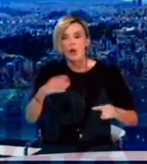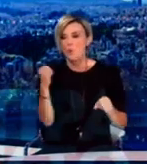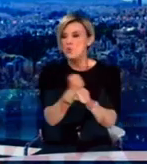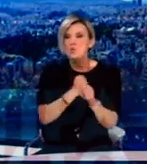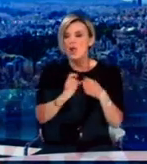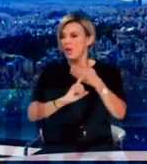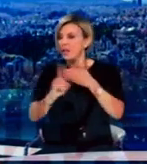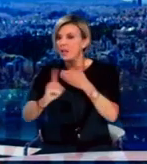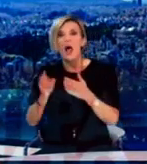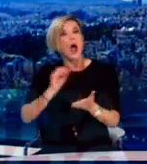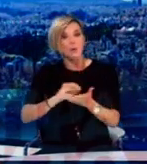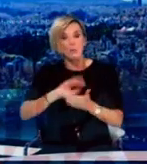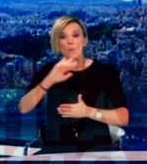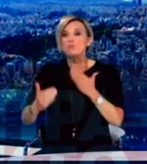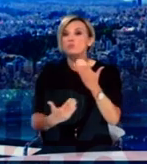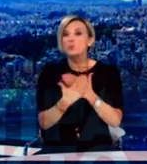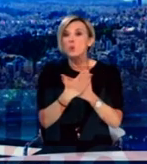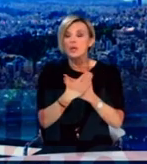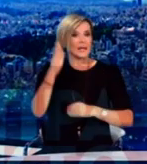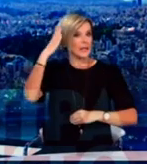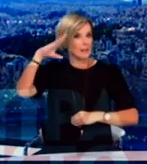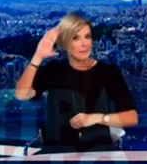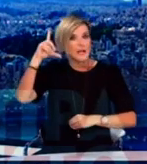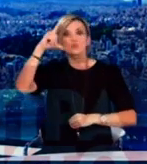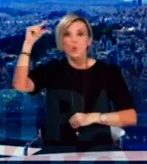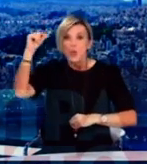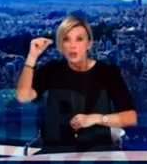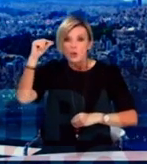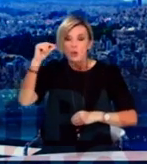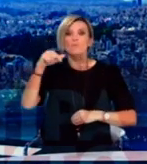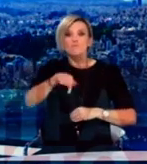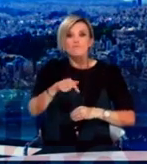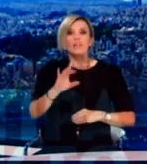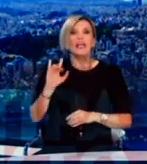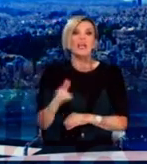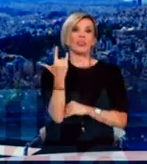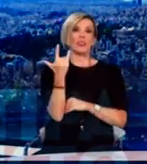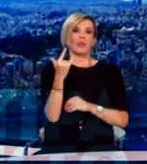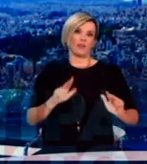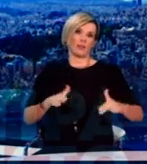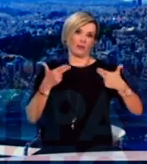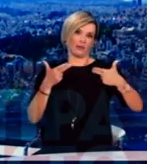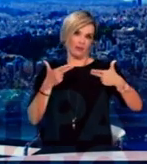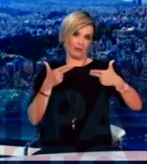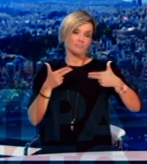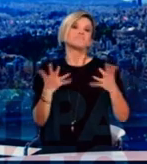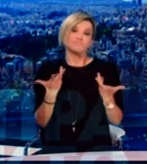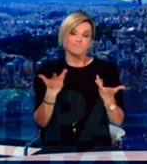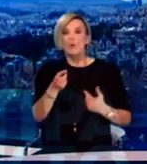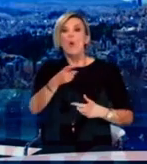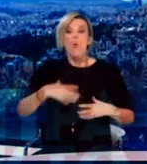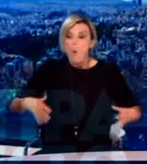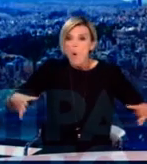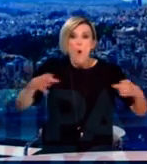έχουν τηλεκπαίδευση τις πρωινές ώρες. Είτε παιδί, οι γονείς οι ίδιοι τηλεργάζονται. Και επίσης όλοι κάνουν χρήση